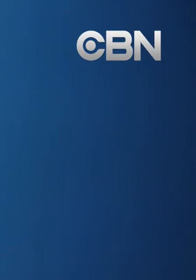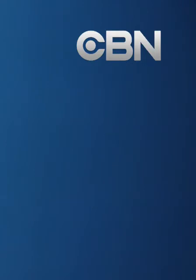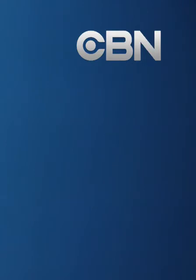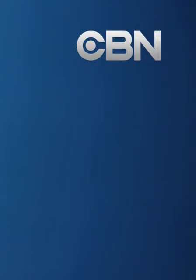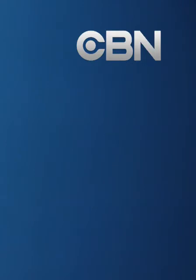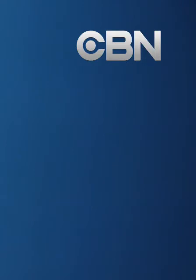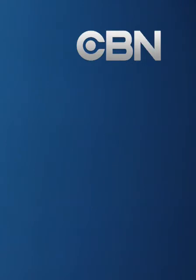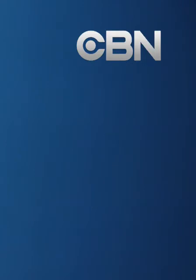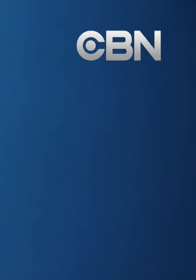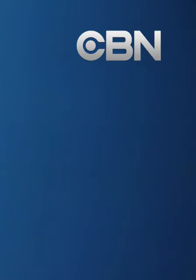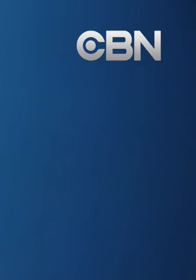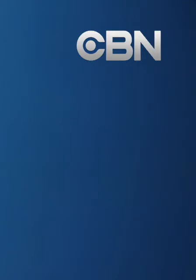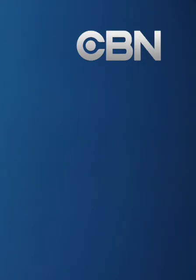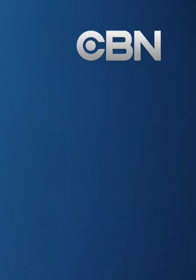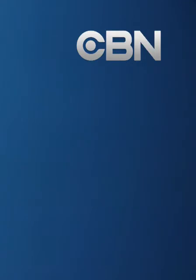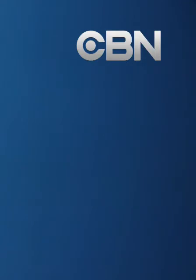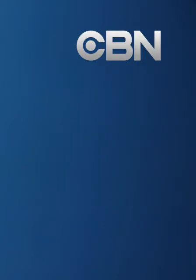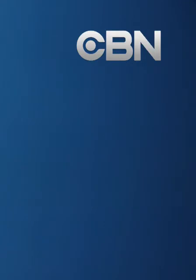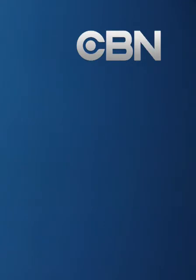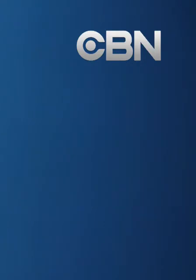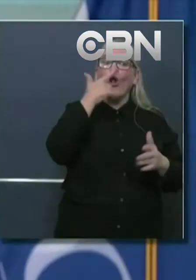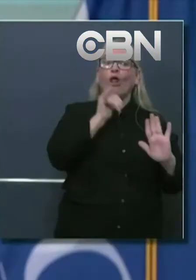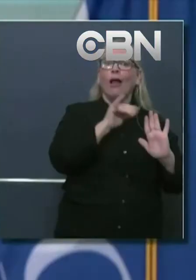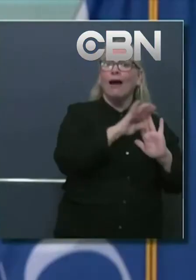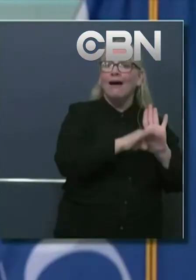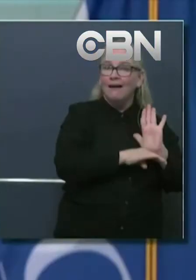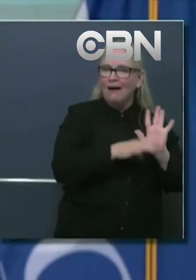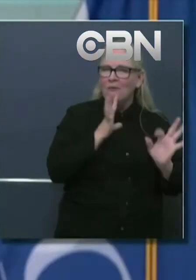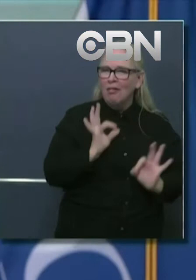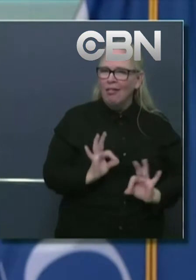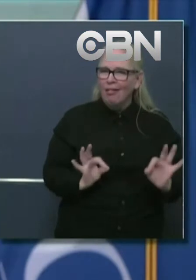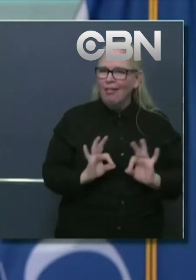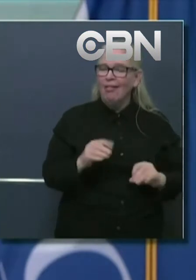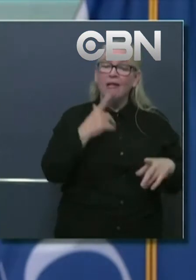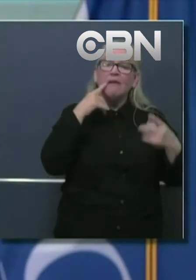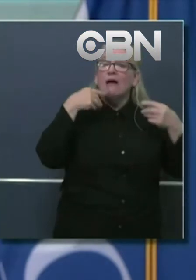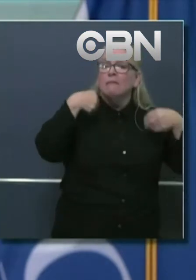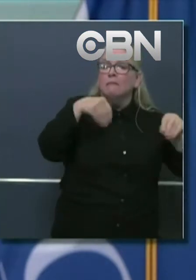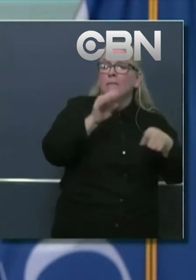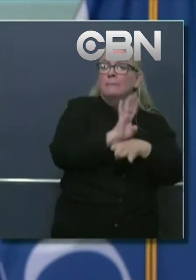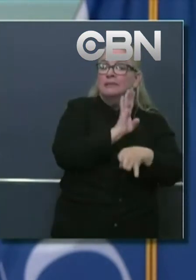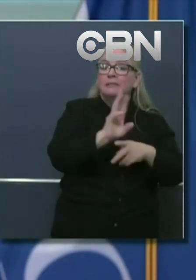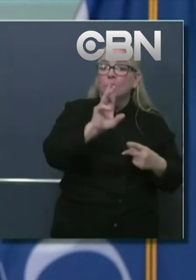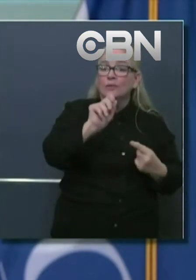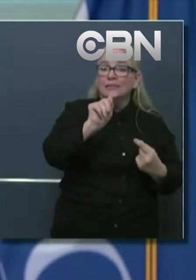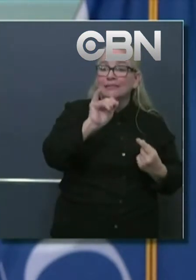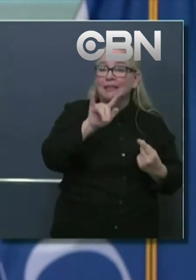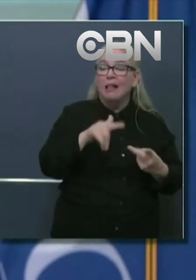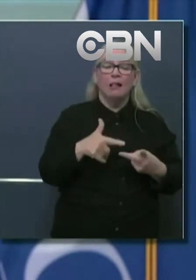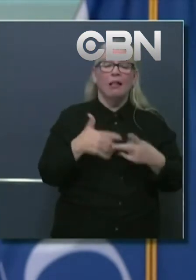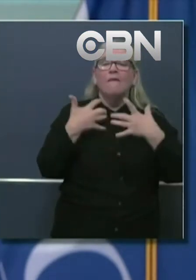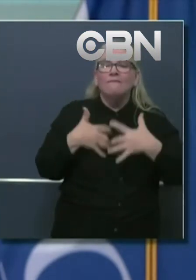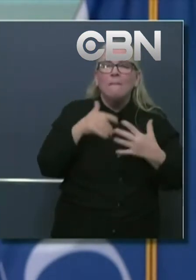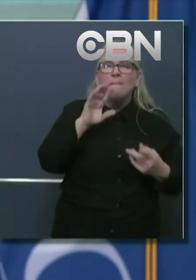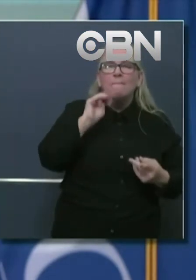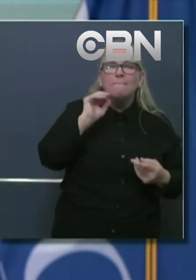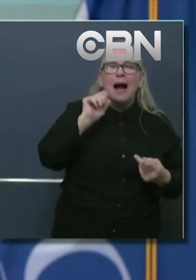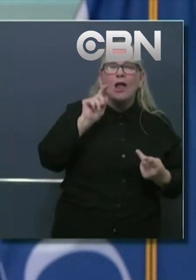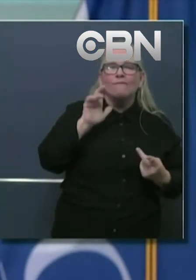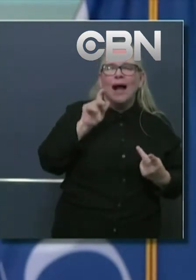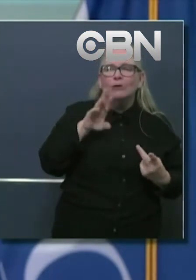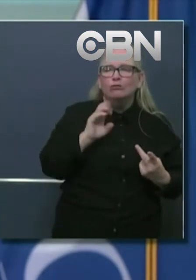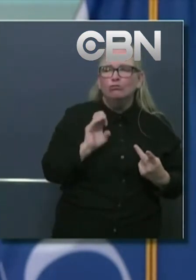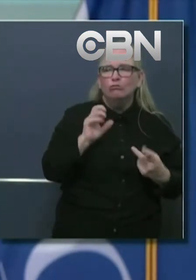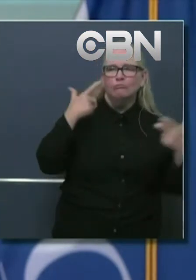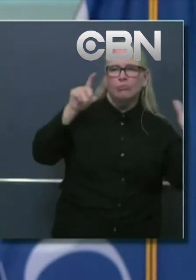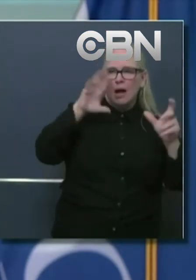nới lỏng lệnh ở nhà của ông nhiều nhất cho đến nay. Quyết định này là kết quả từ tiến bộ đạt được trong cuộc chiến chống